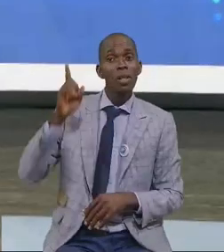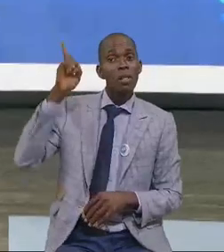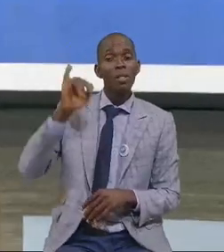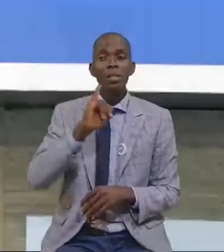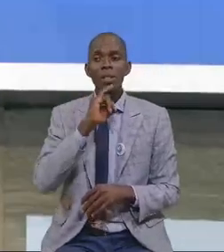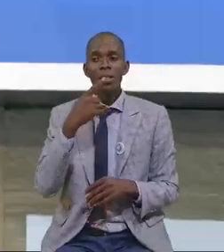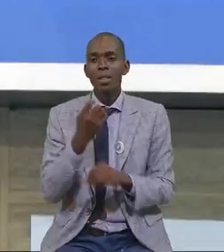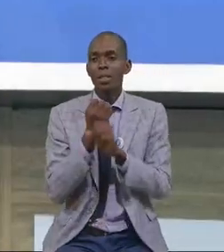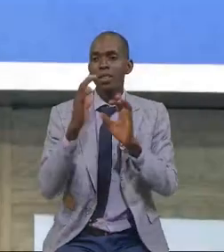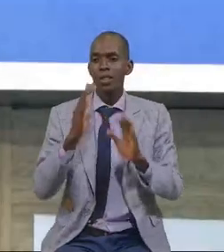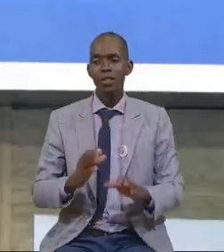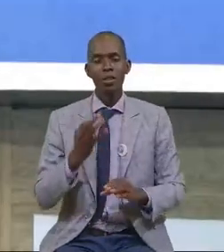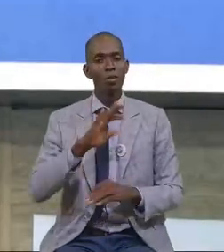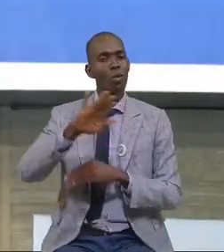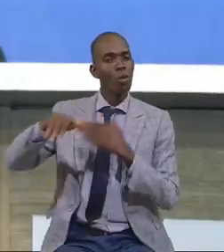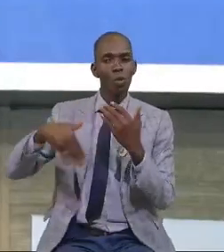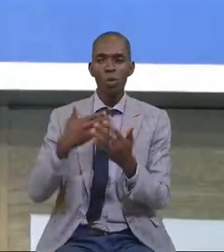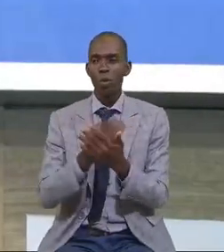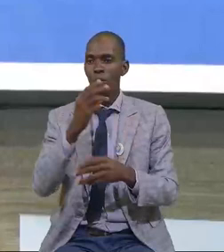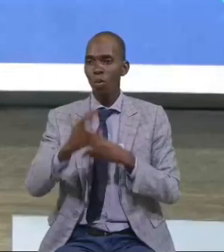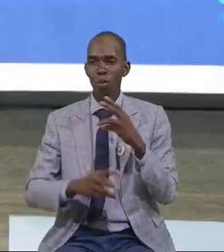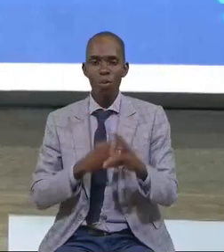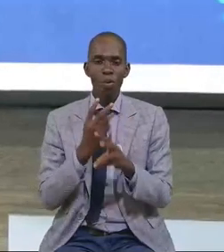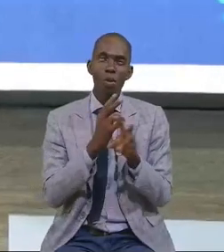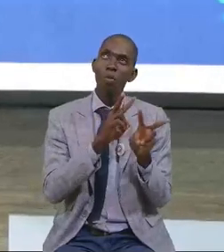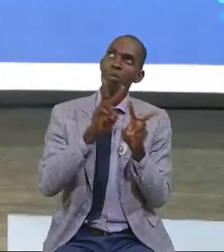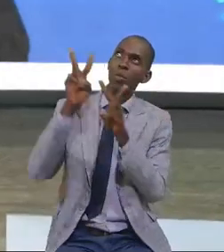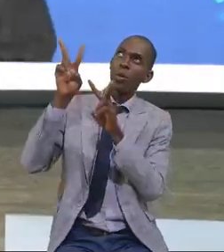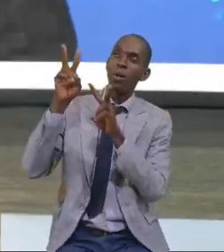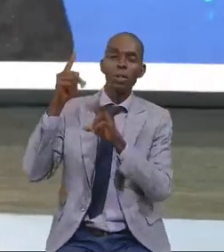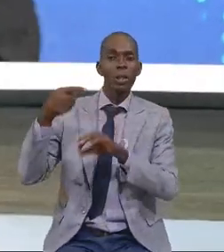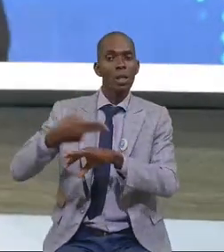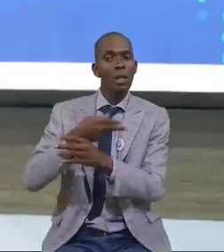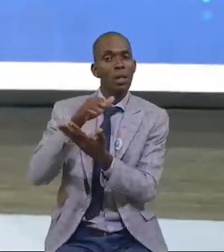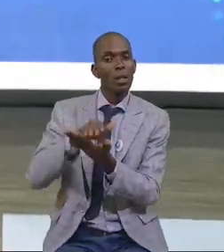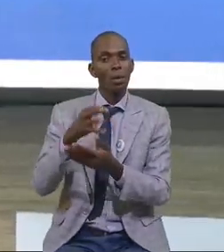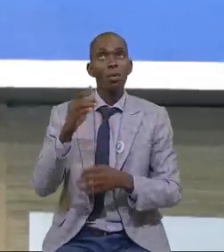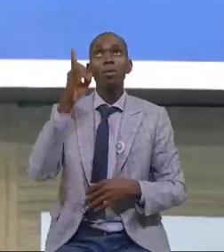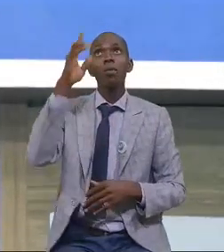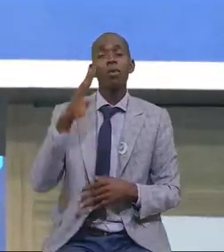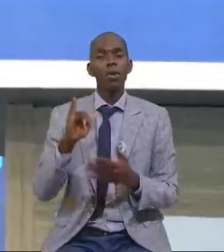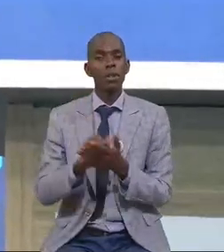le Sauveur du monde entier. Voici l'agneau de Dieu qui ôte